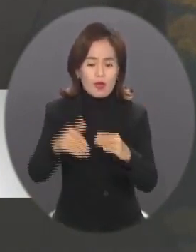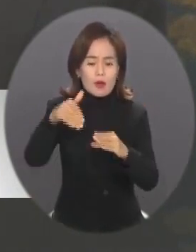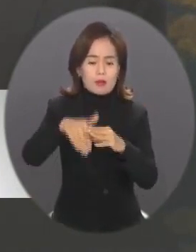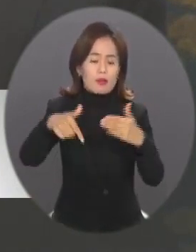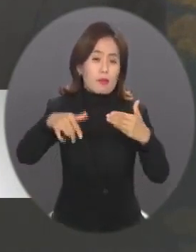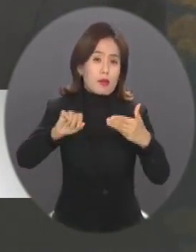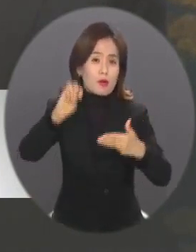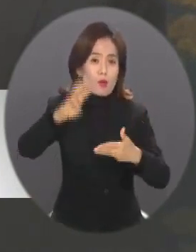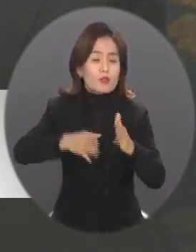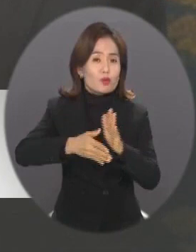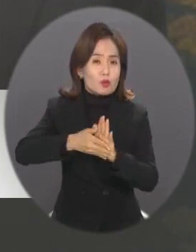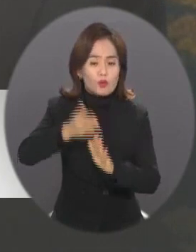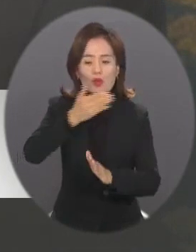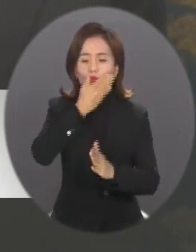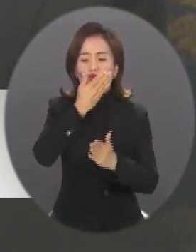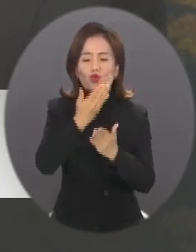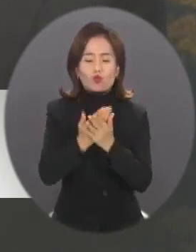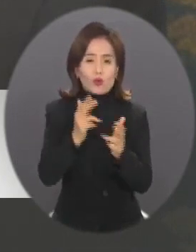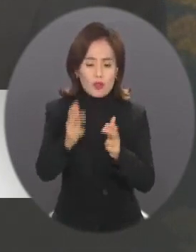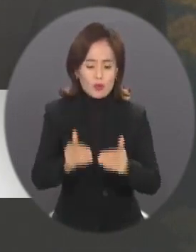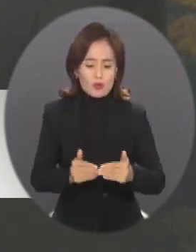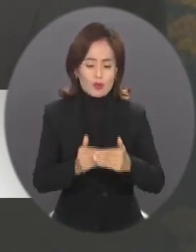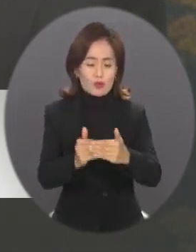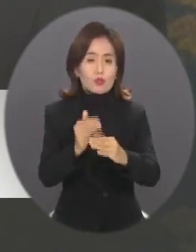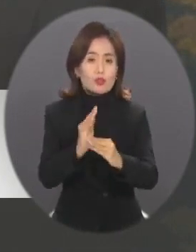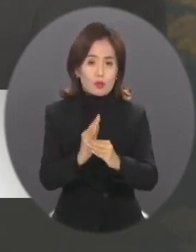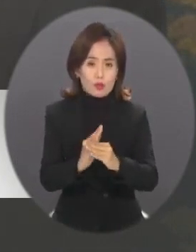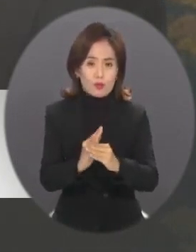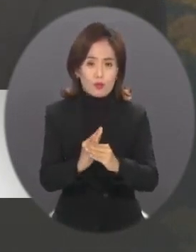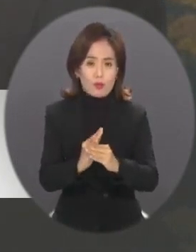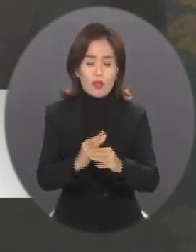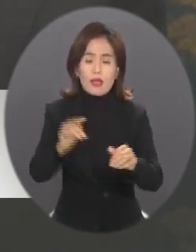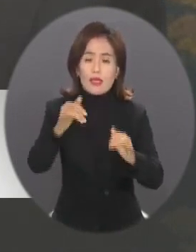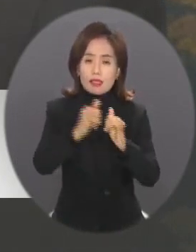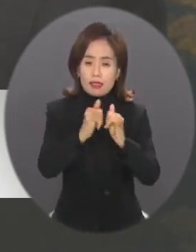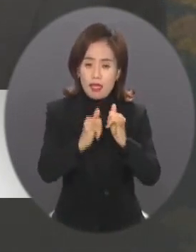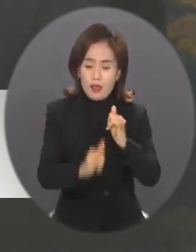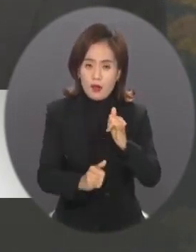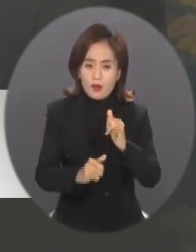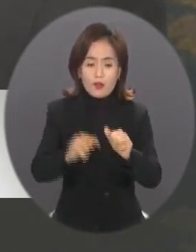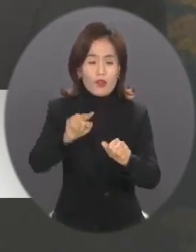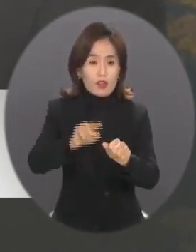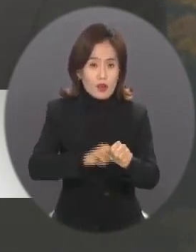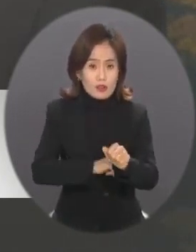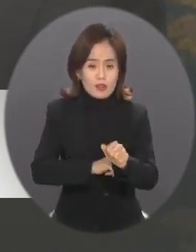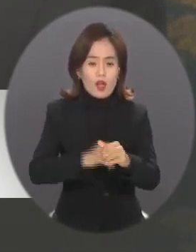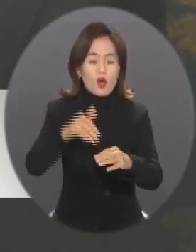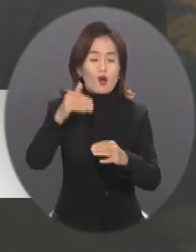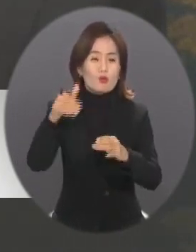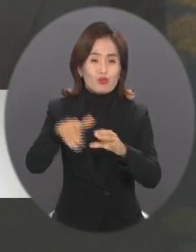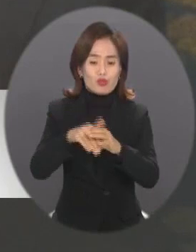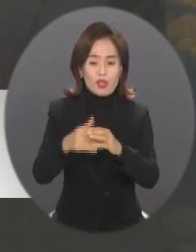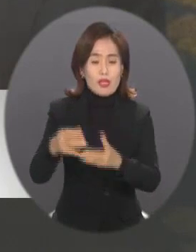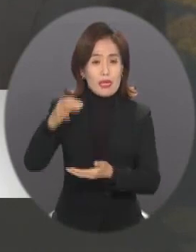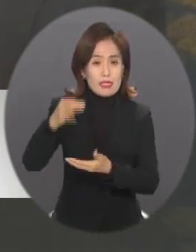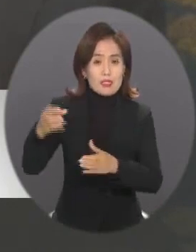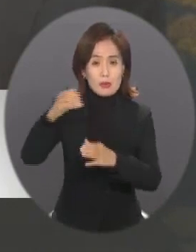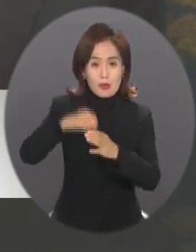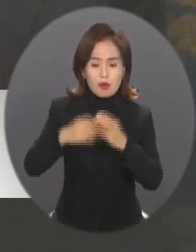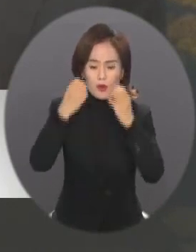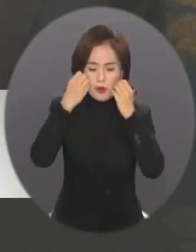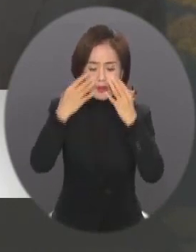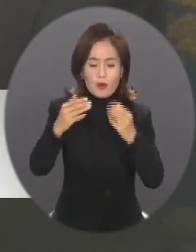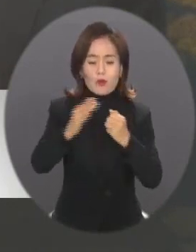8기 광주시의 역점 사업으로 추진되고 있습니다. 자연과 역사, 문화의 가치를 담아 새로운 영산강